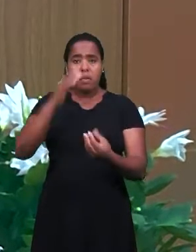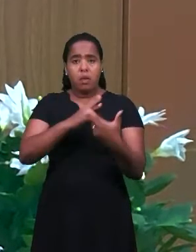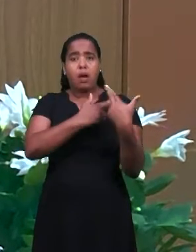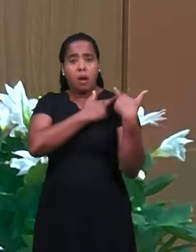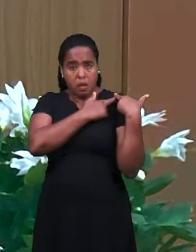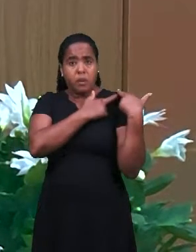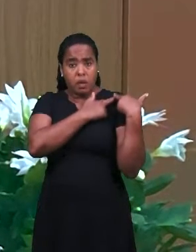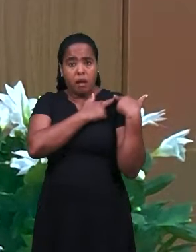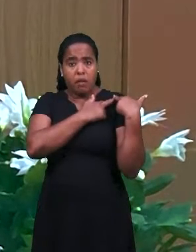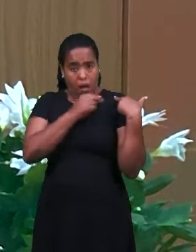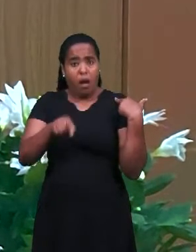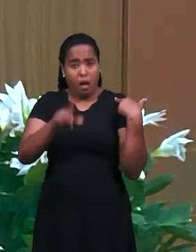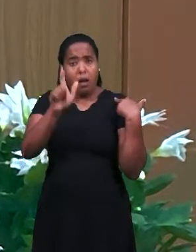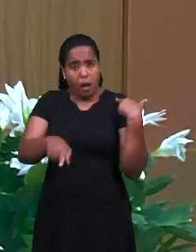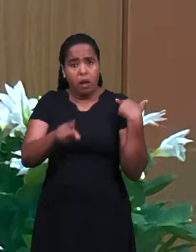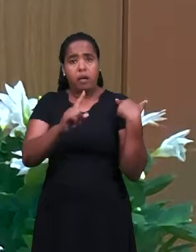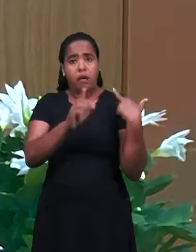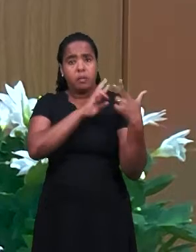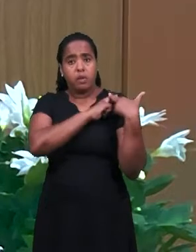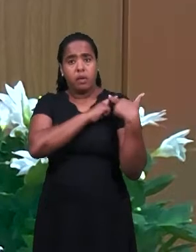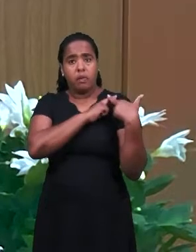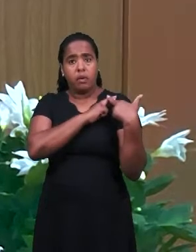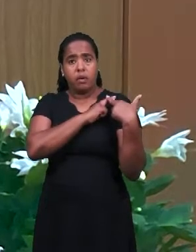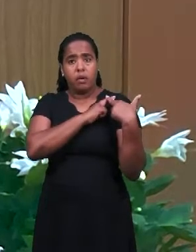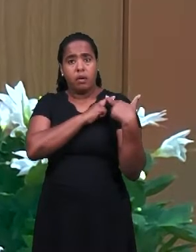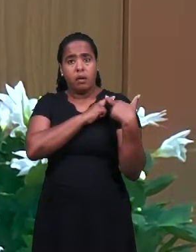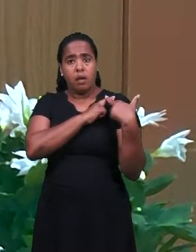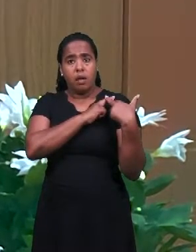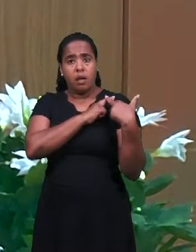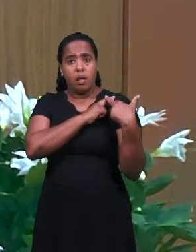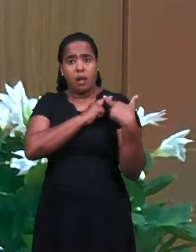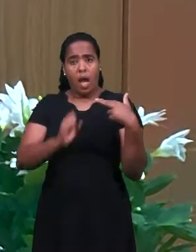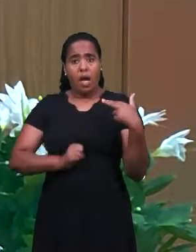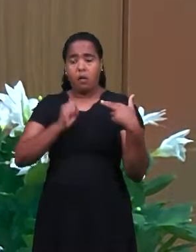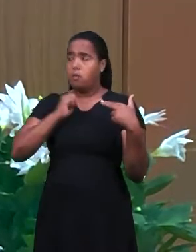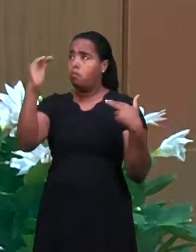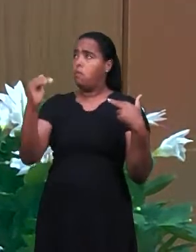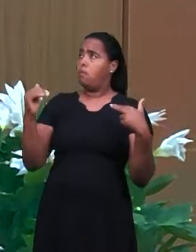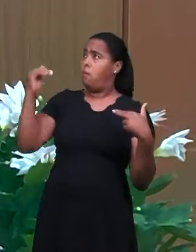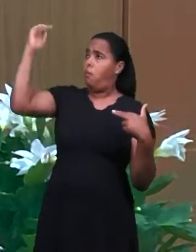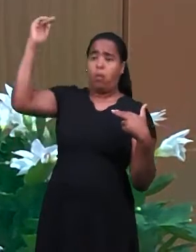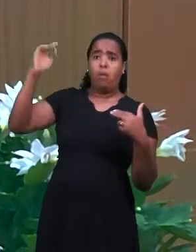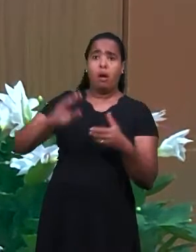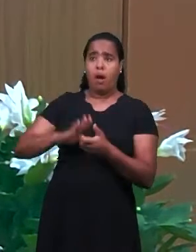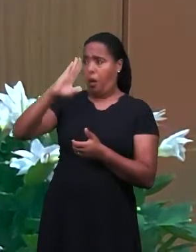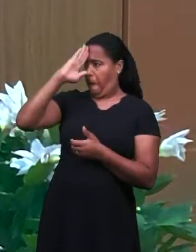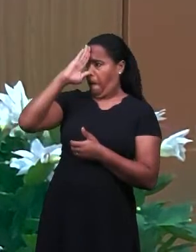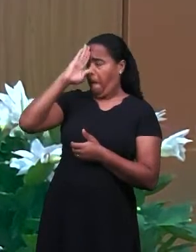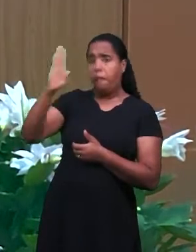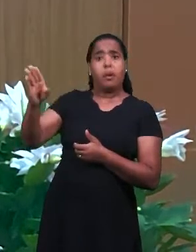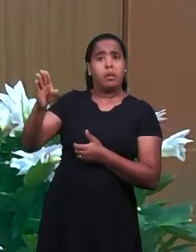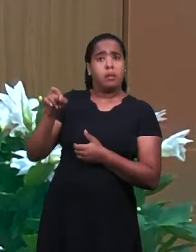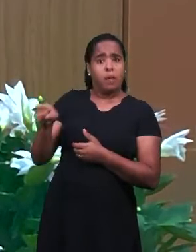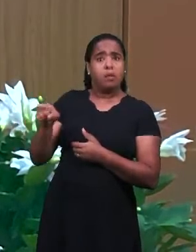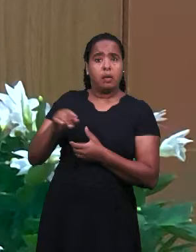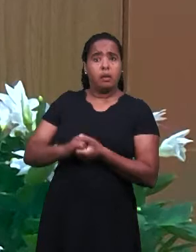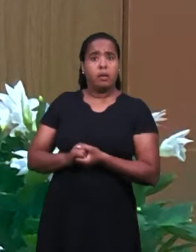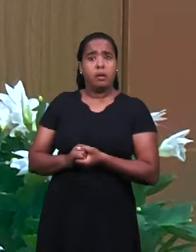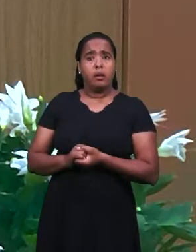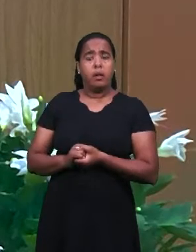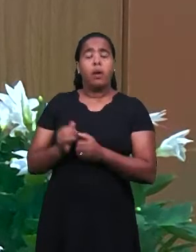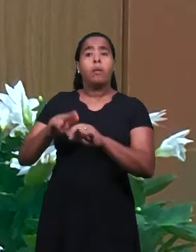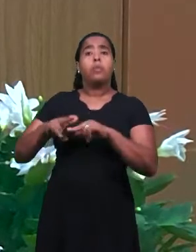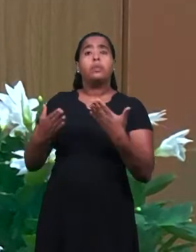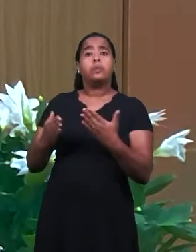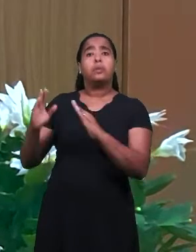чтобы ревновать о доктрине, о чистоте. Первосвященник, он в центре всего должно